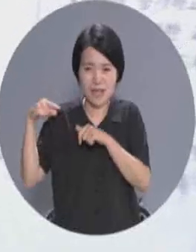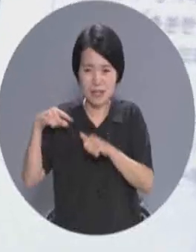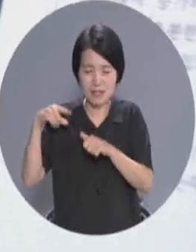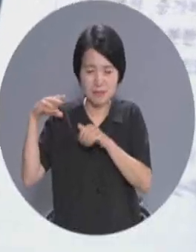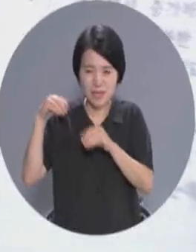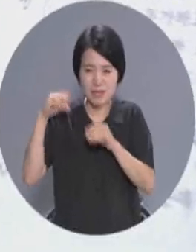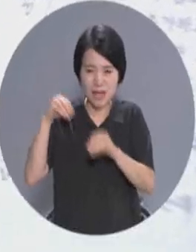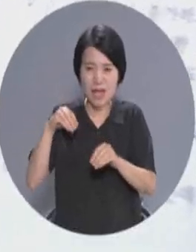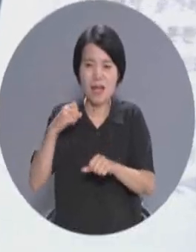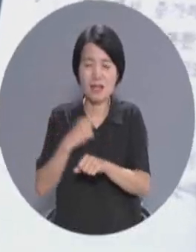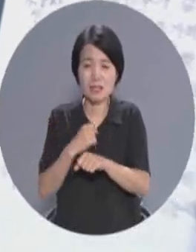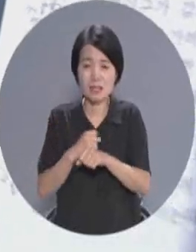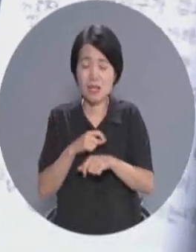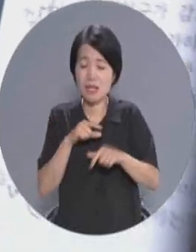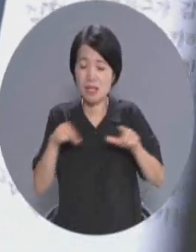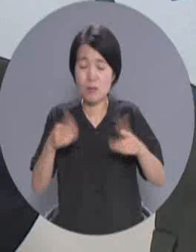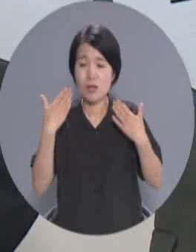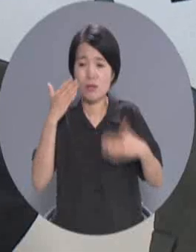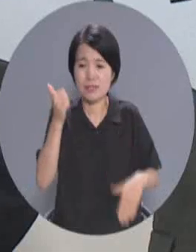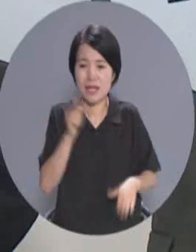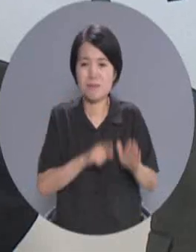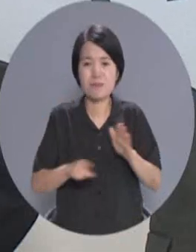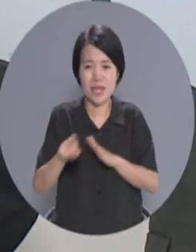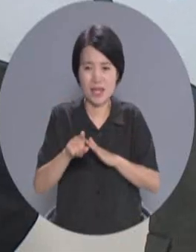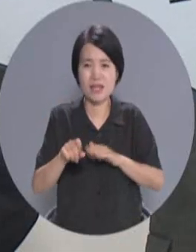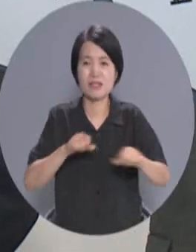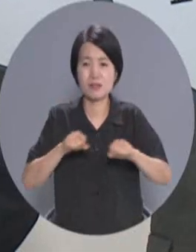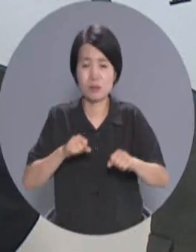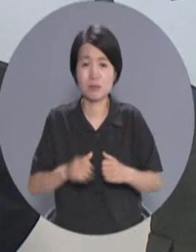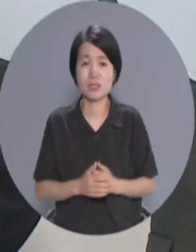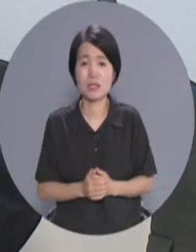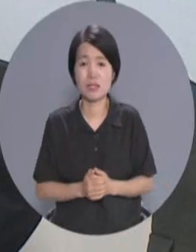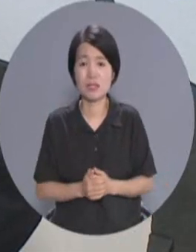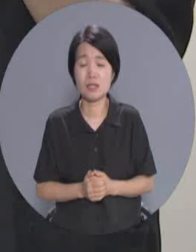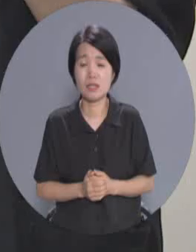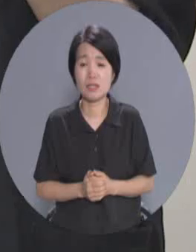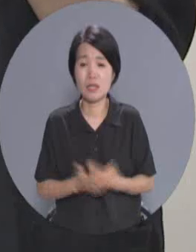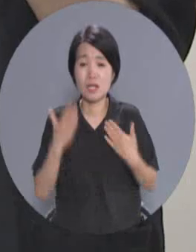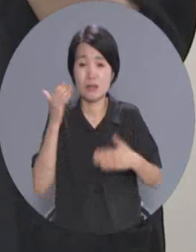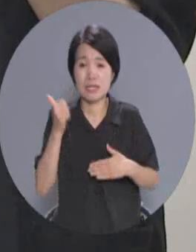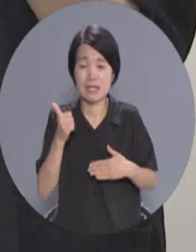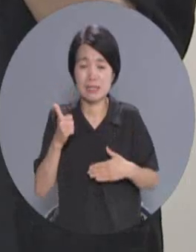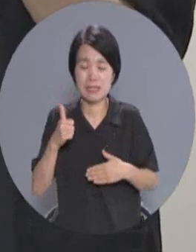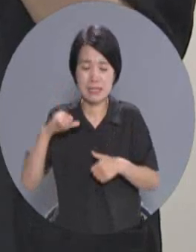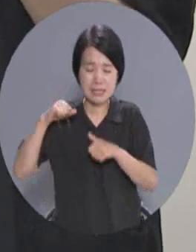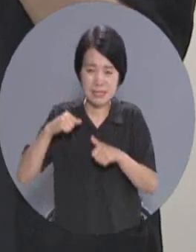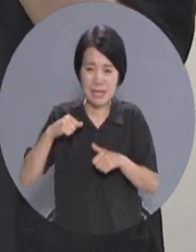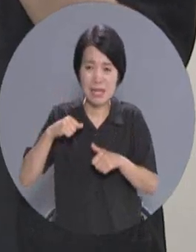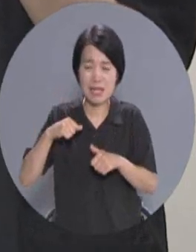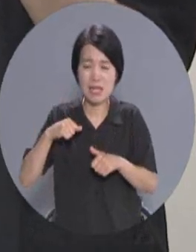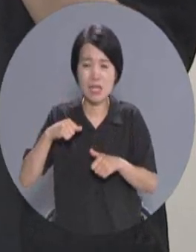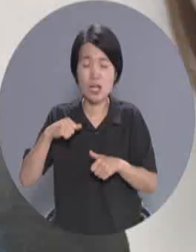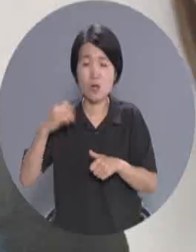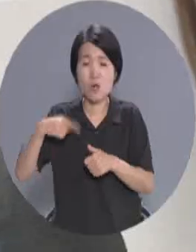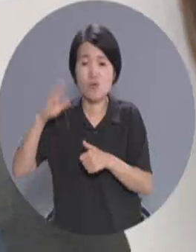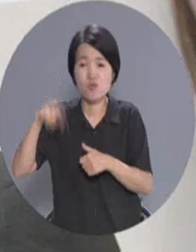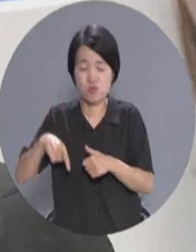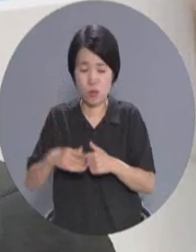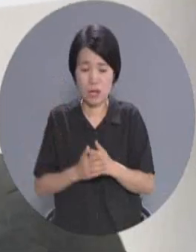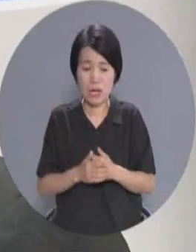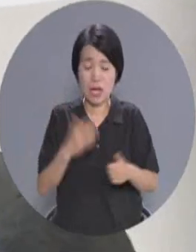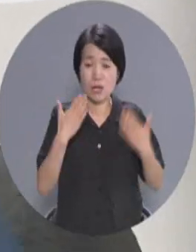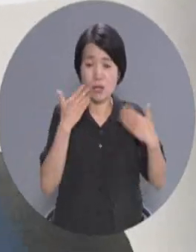걸기 시작하자 일부 학교장들이 나선 겁니다. 이들은 징계를 운운하는 교육부가 오히려 교장과